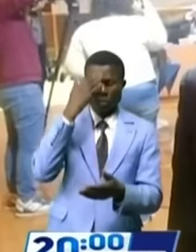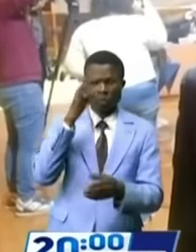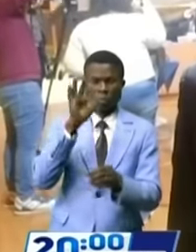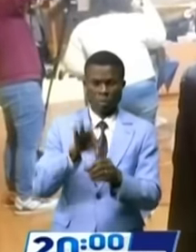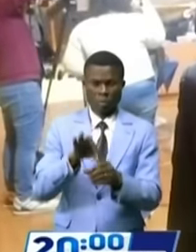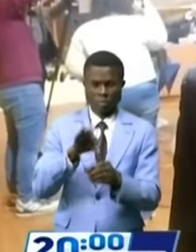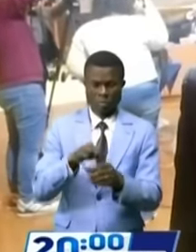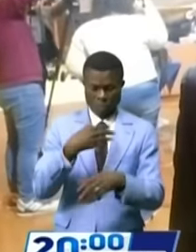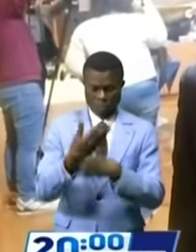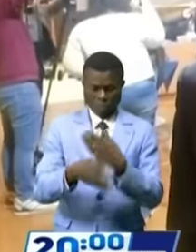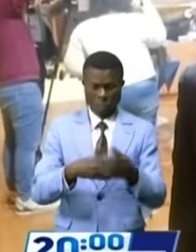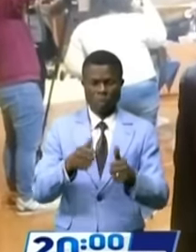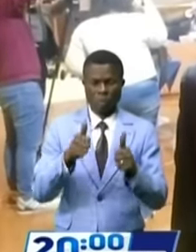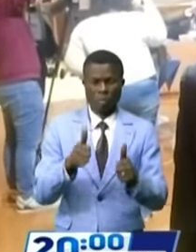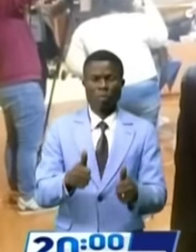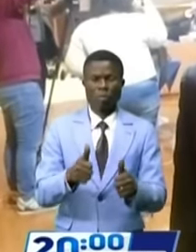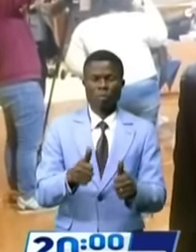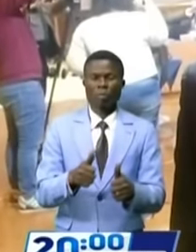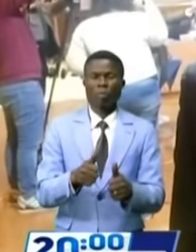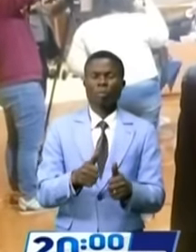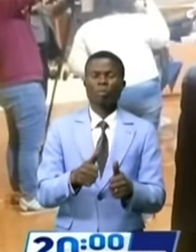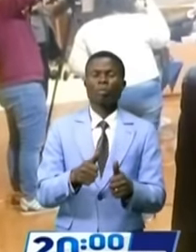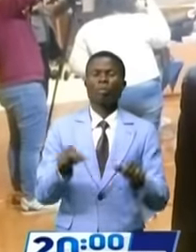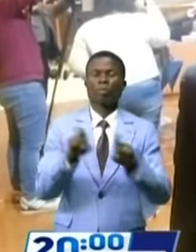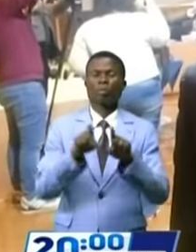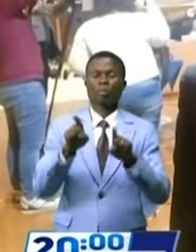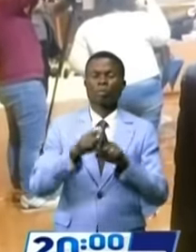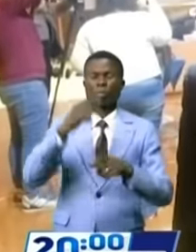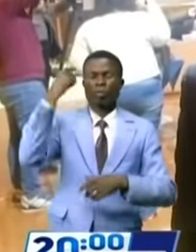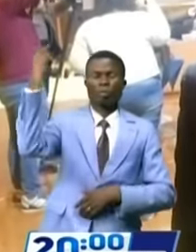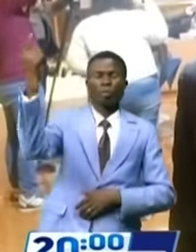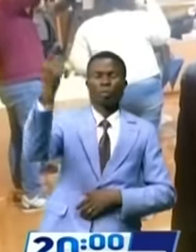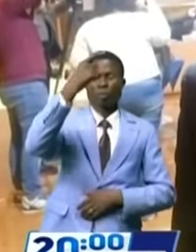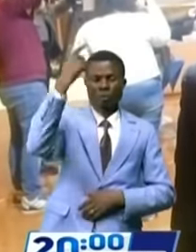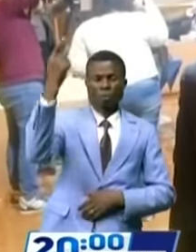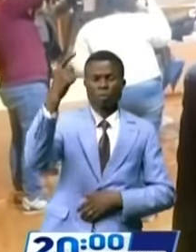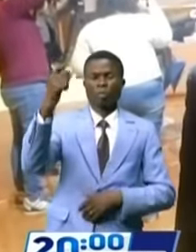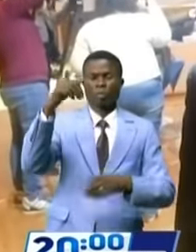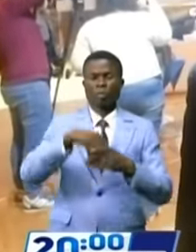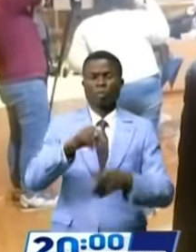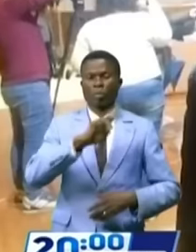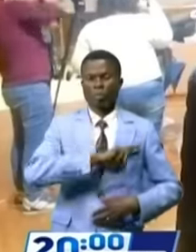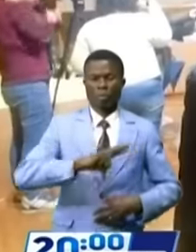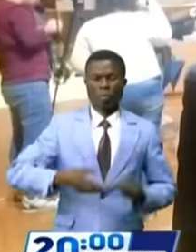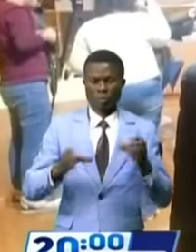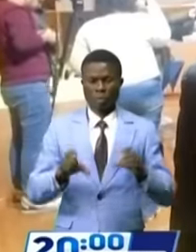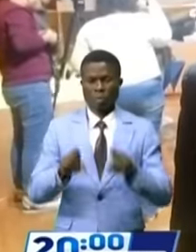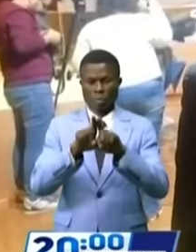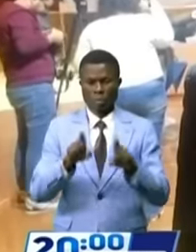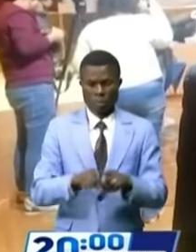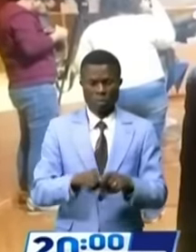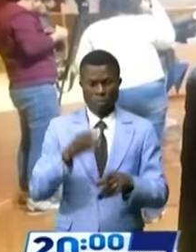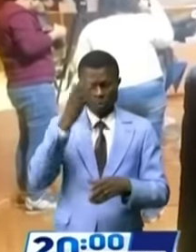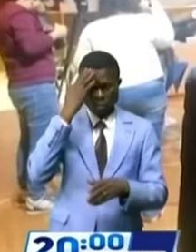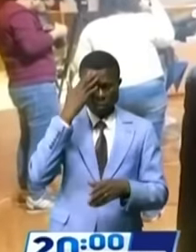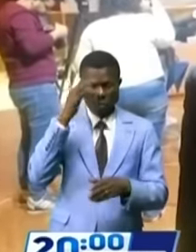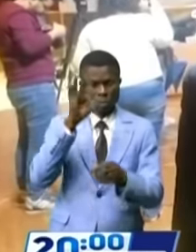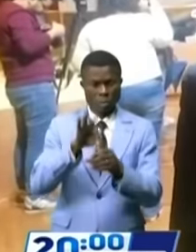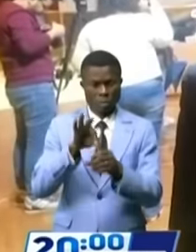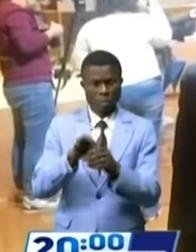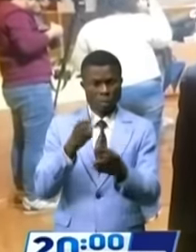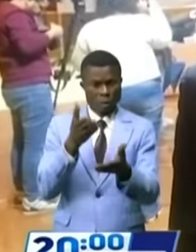élections se tiennent conformément aux standards et aux principes démocratiques, mais également s'assurer que ces